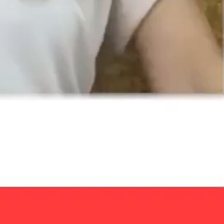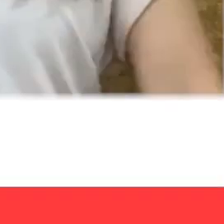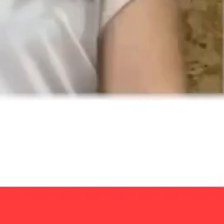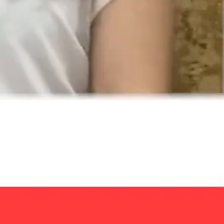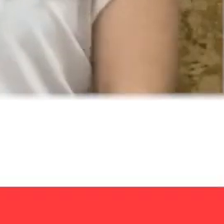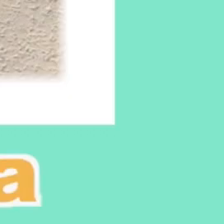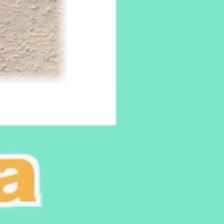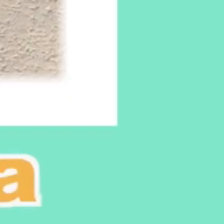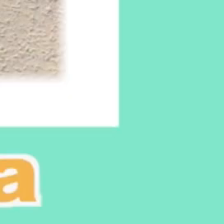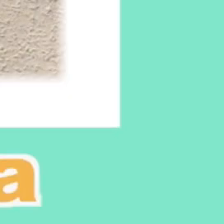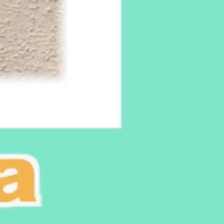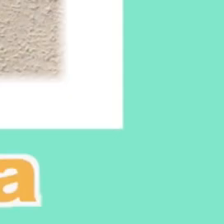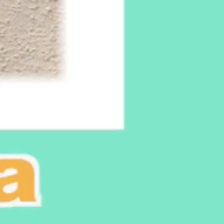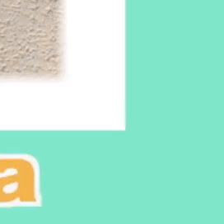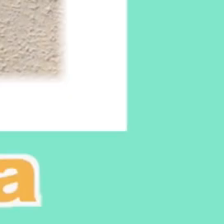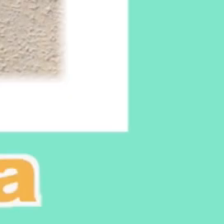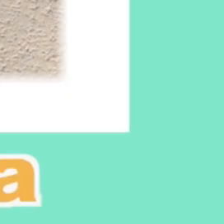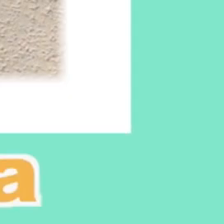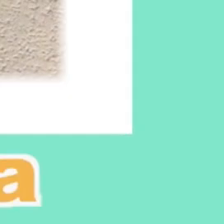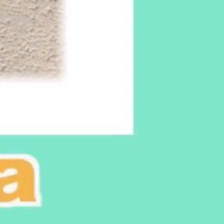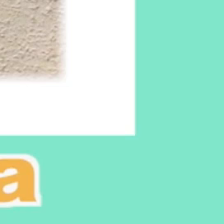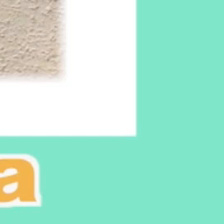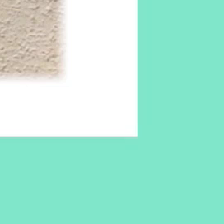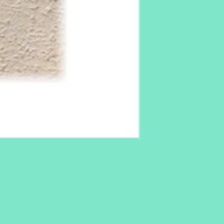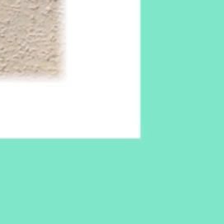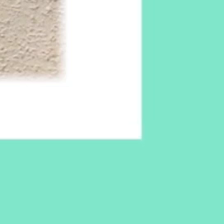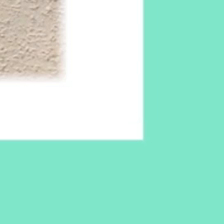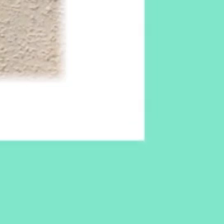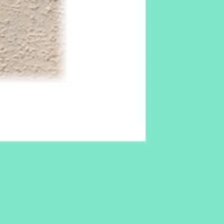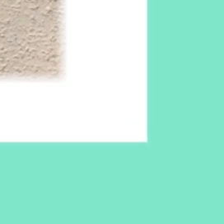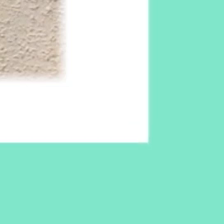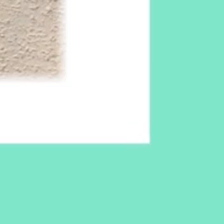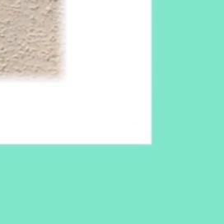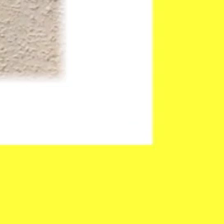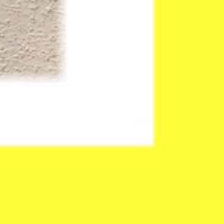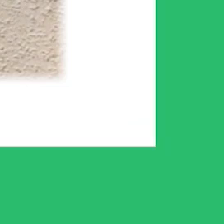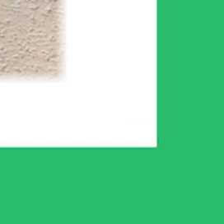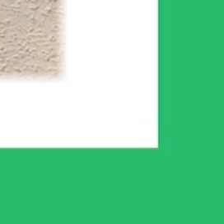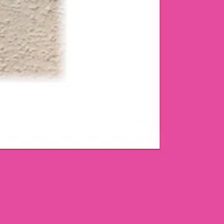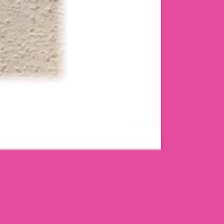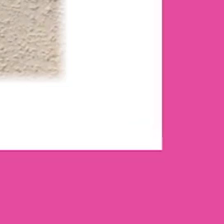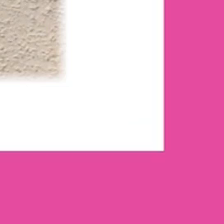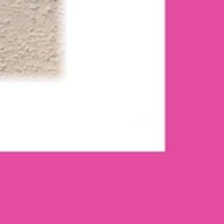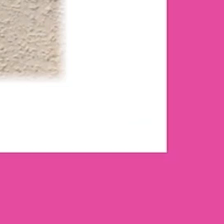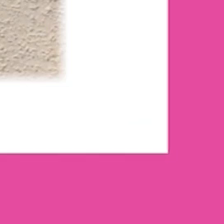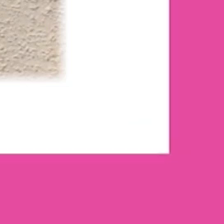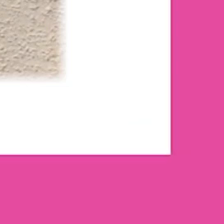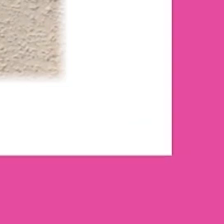May kabanalan ka pa. Oh, oh, oh.